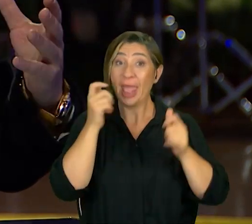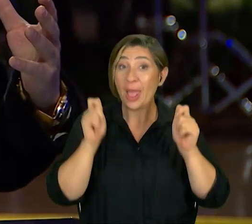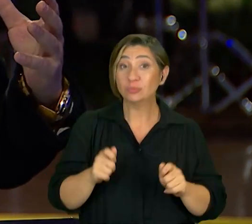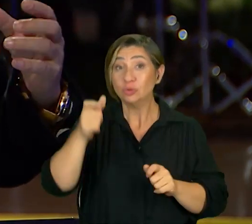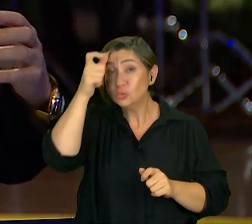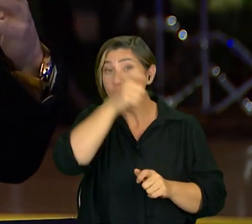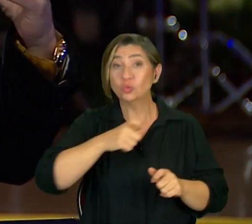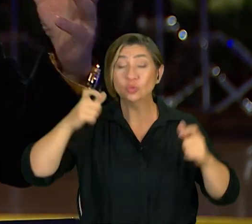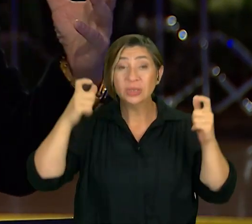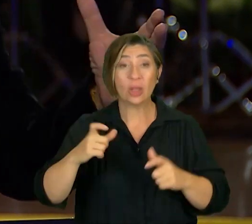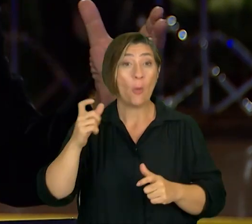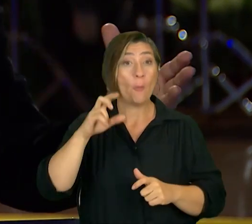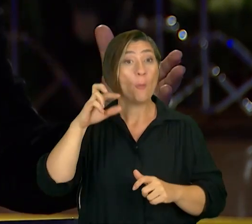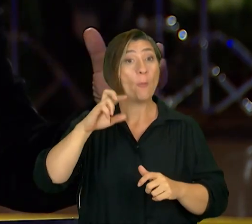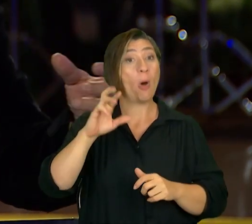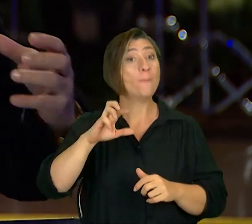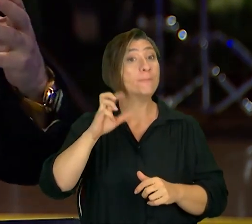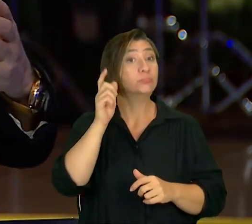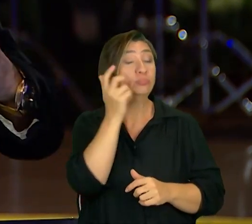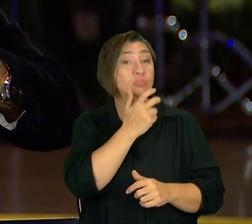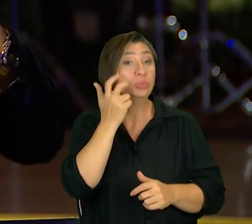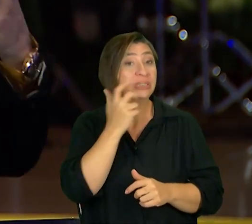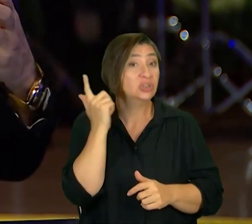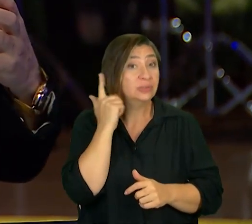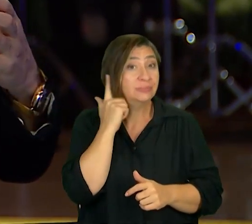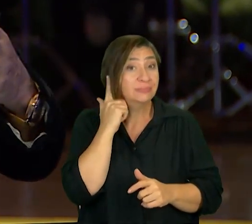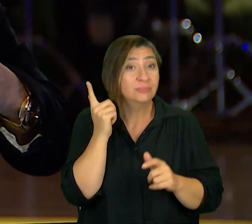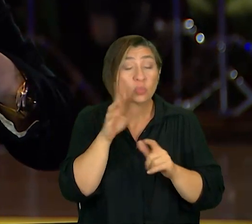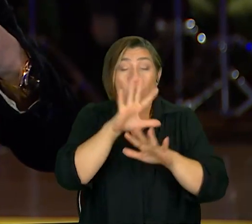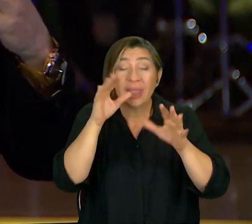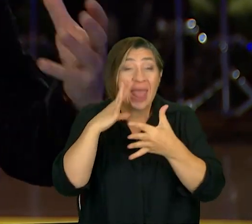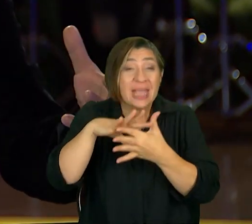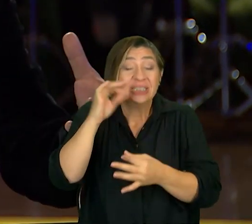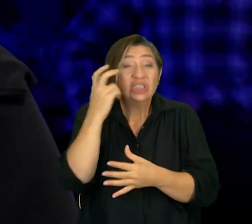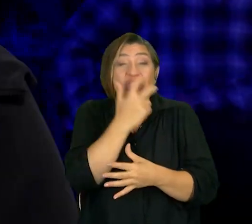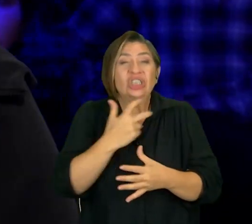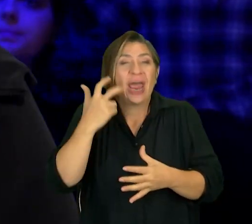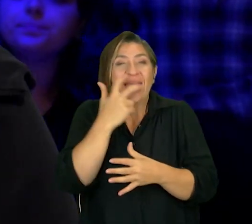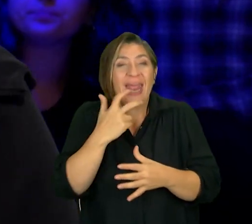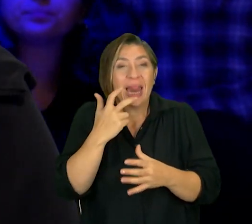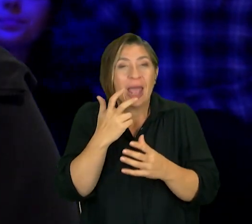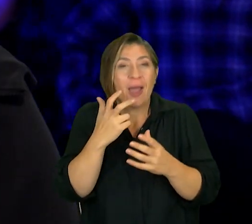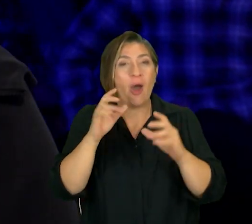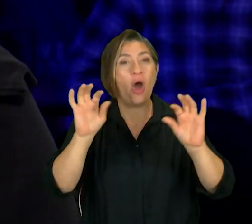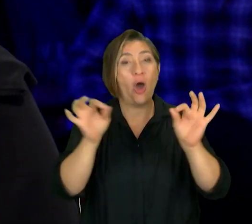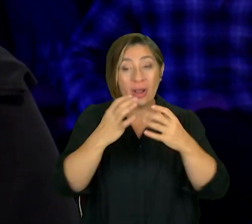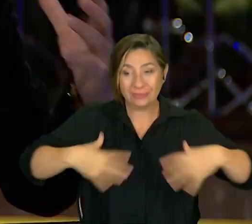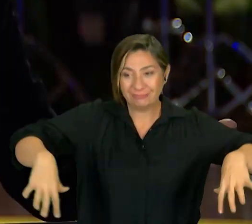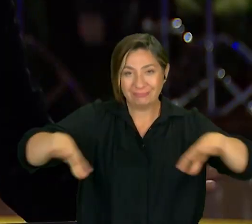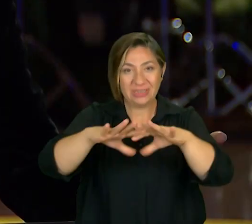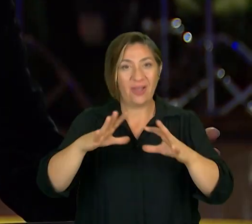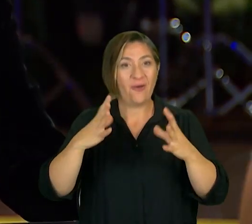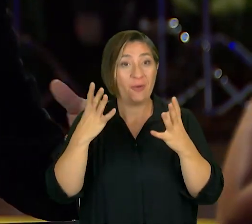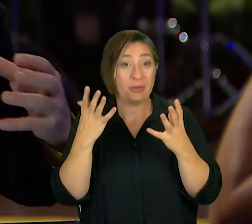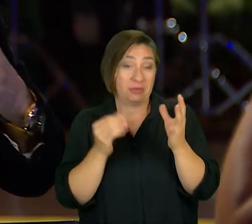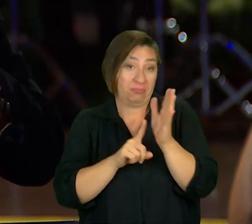yapmış. Türkiye'de popüler müzik dünyasında bu kadar insanı şarkılarıyla, orkestrasıyla var